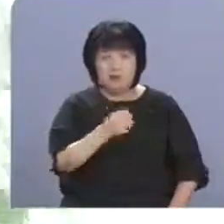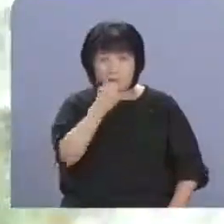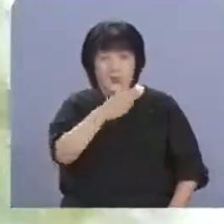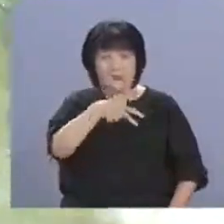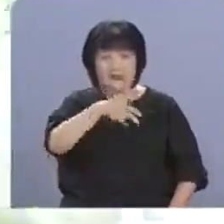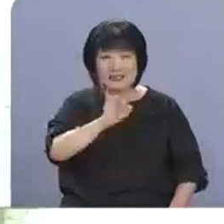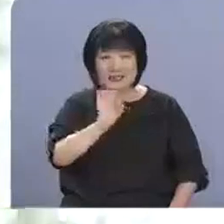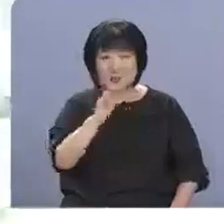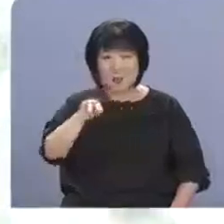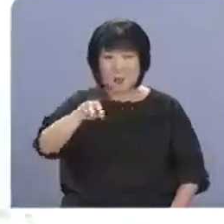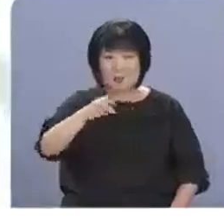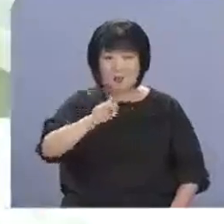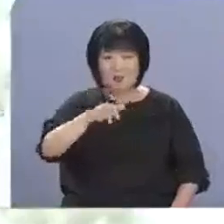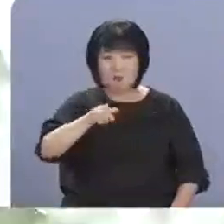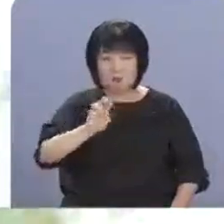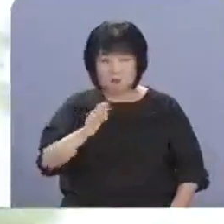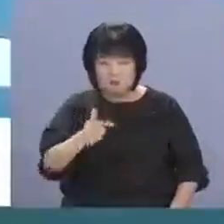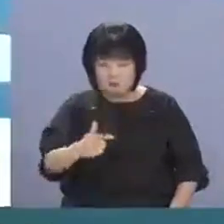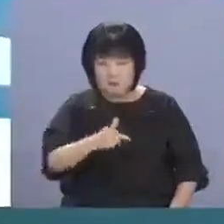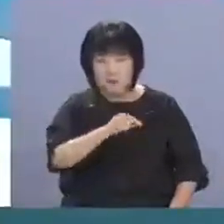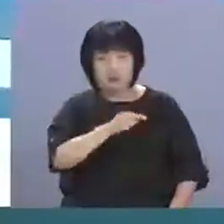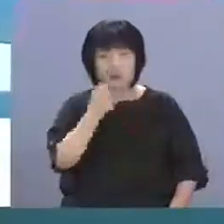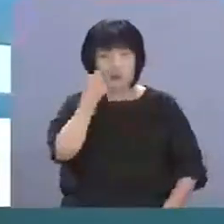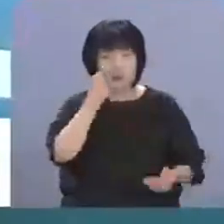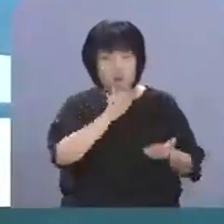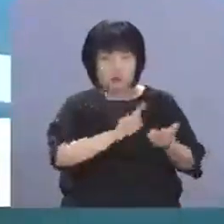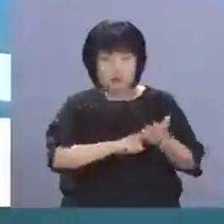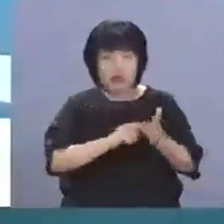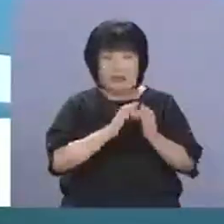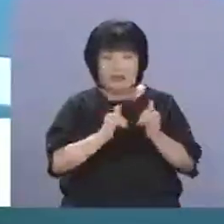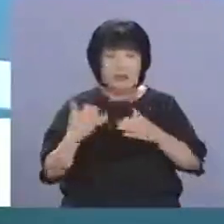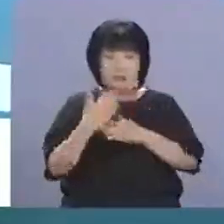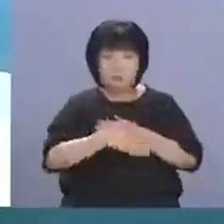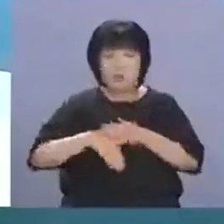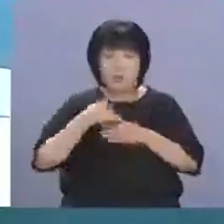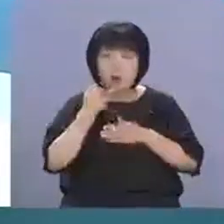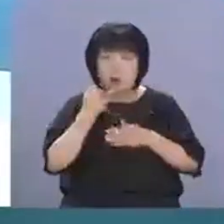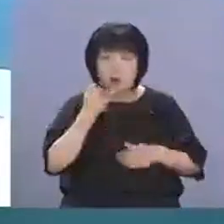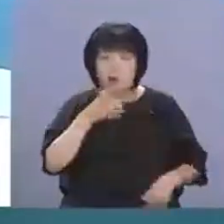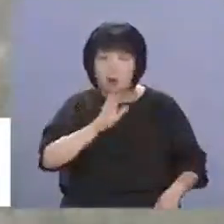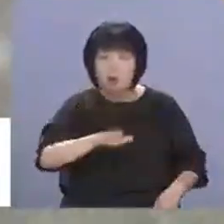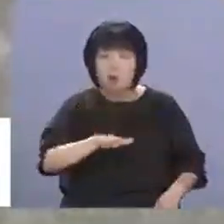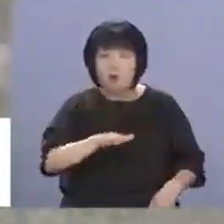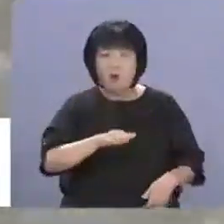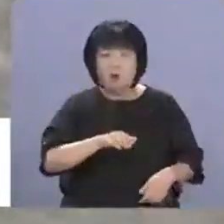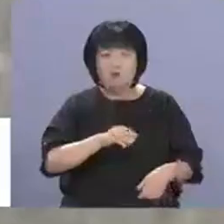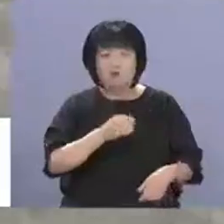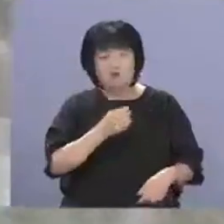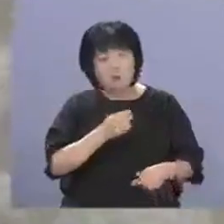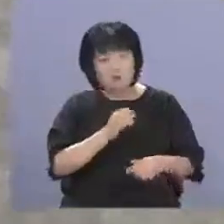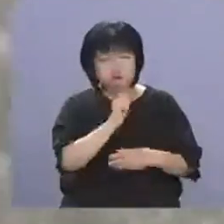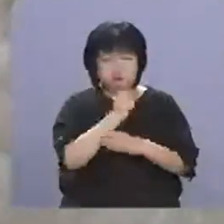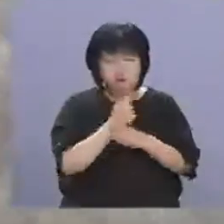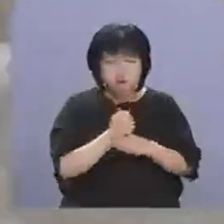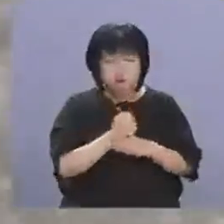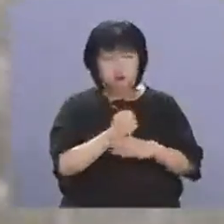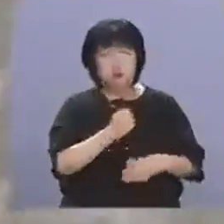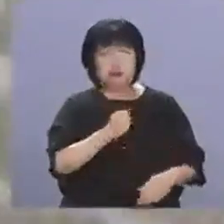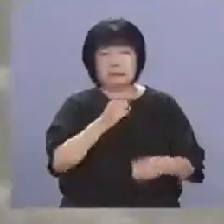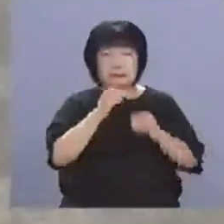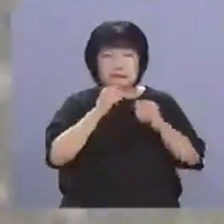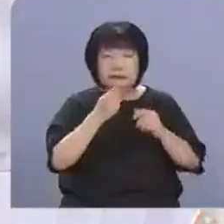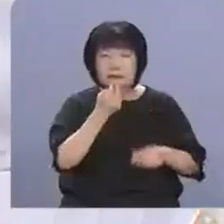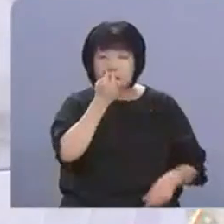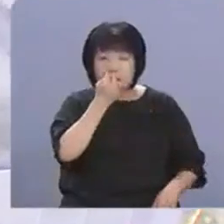물질인데 남조류 등에서 검출되는 성분으로 인체에 해를 끼치진 않지만 곰팡이나 흙냄새가 나는 게 특징입니다.